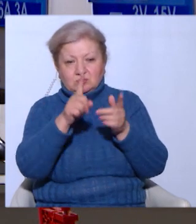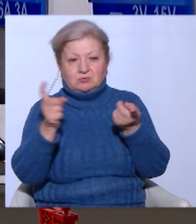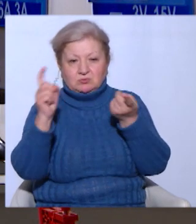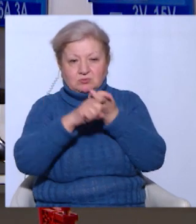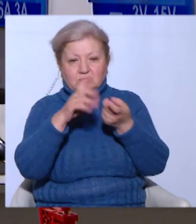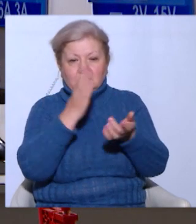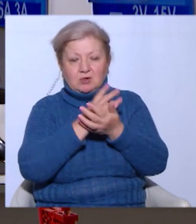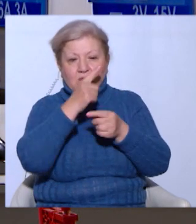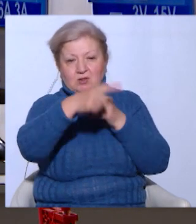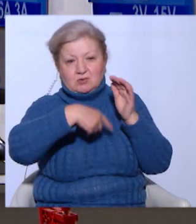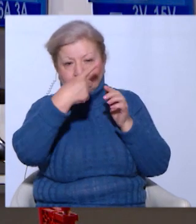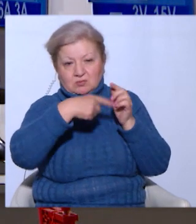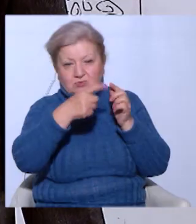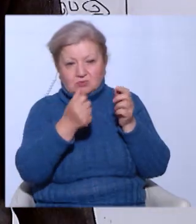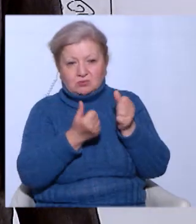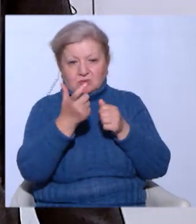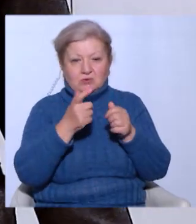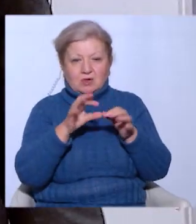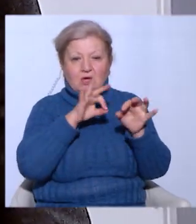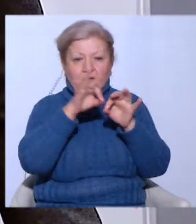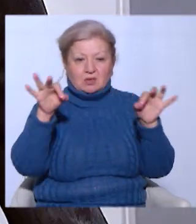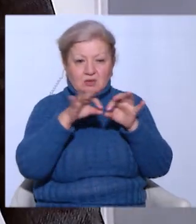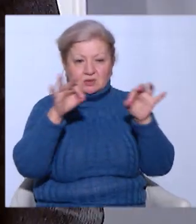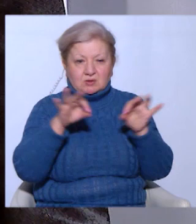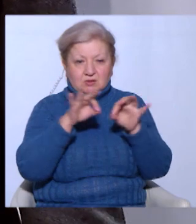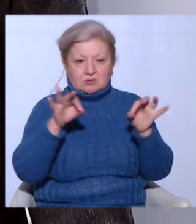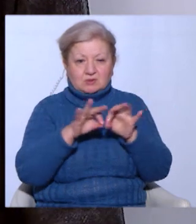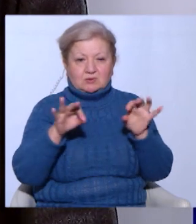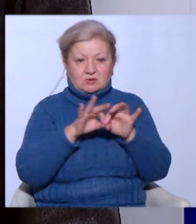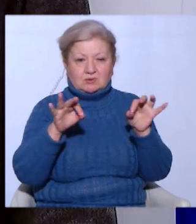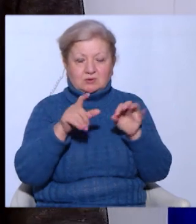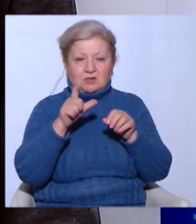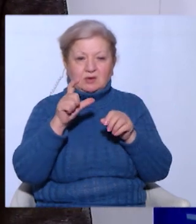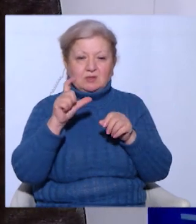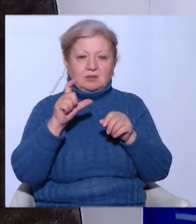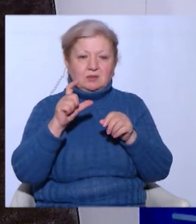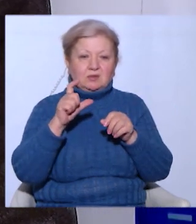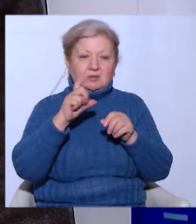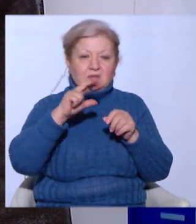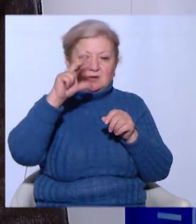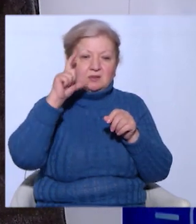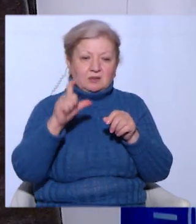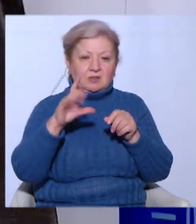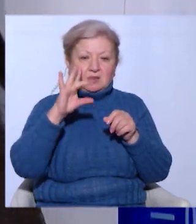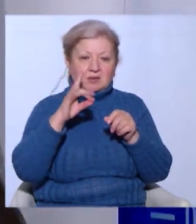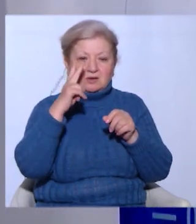ბრუნთა რიცხვი იზომება ჰერცებში, ანუ ერთი რხევა ერთ წამში არის ერთი ჰერცი.